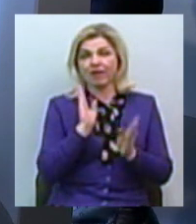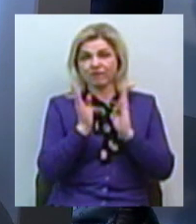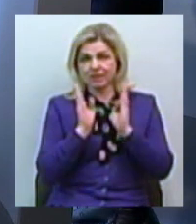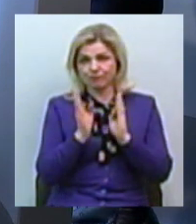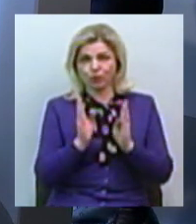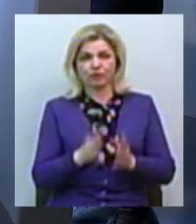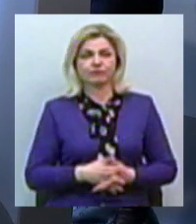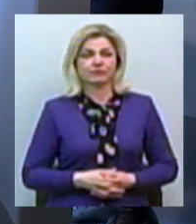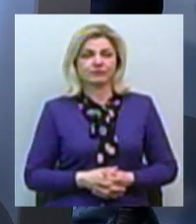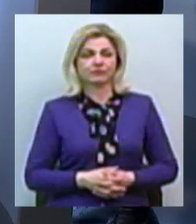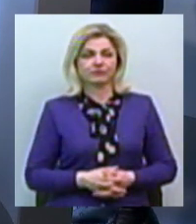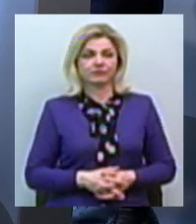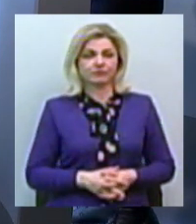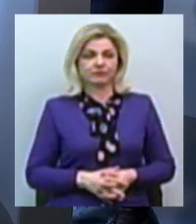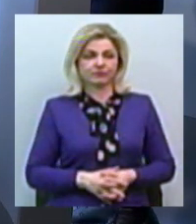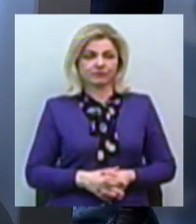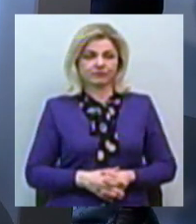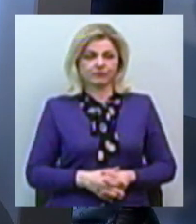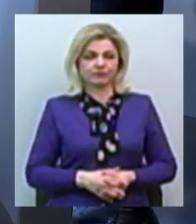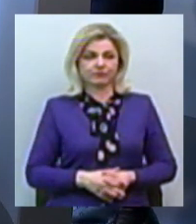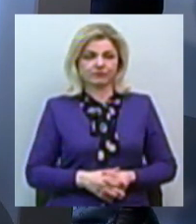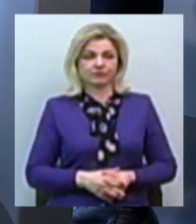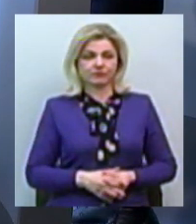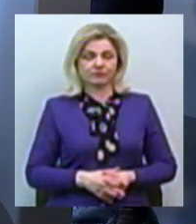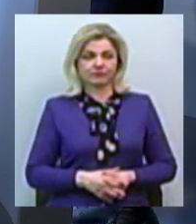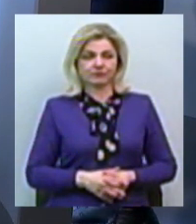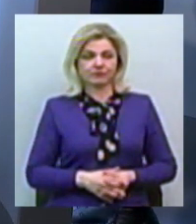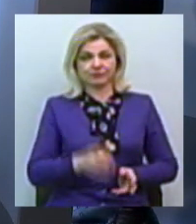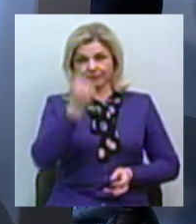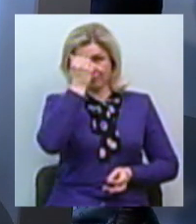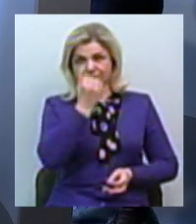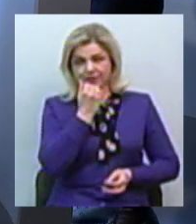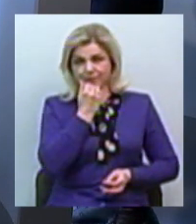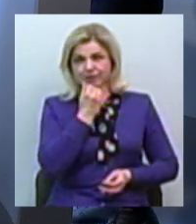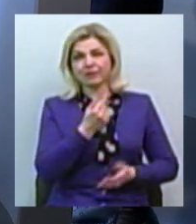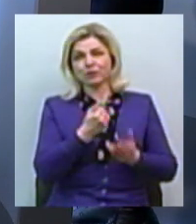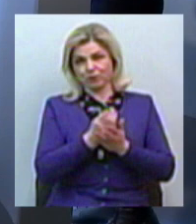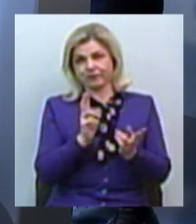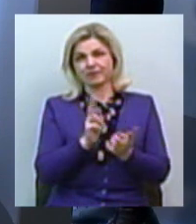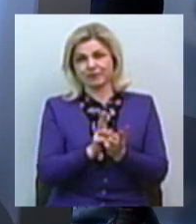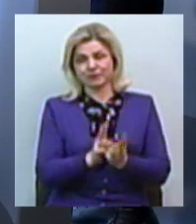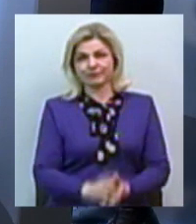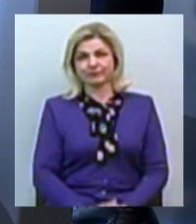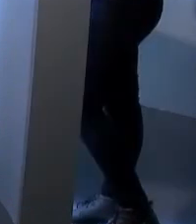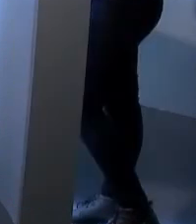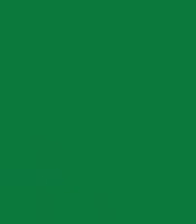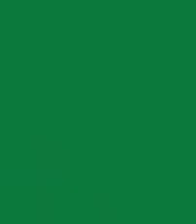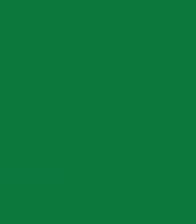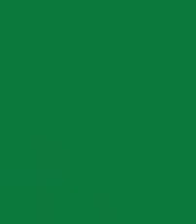www.startupreach.eu. Дякую. Дякую за цю бесіду. Дякую всім, хто був з нами. До зустрічі.